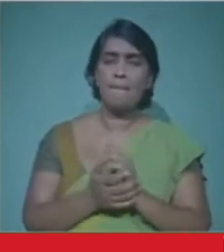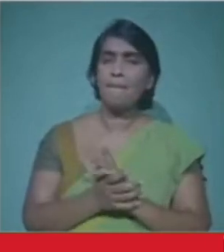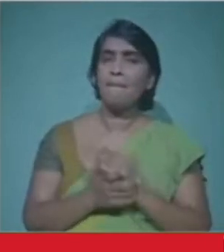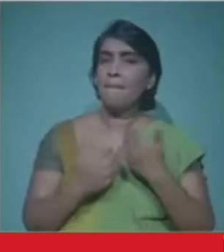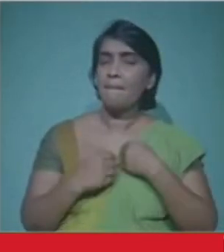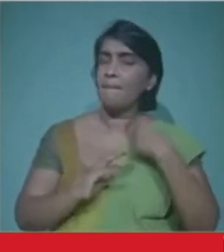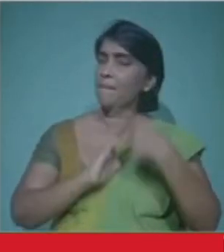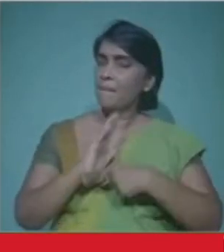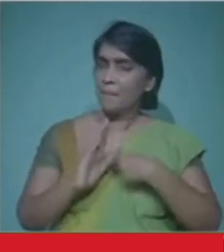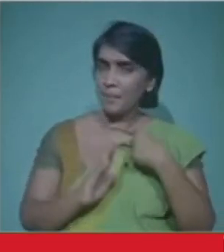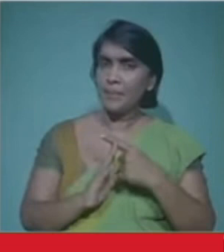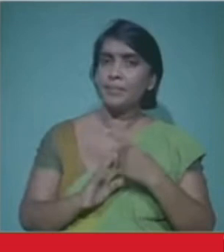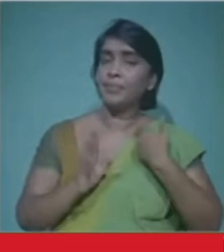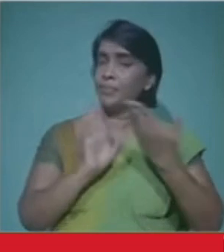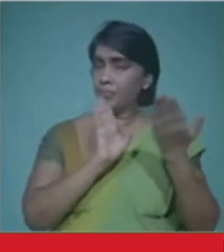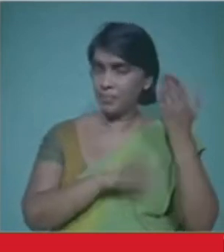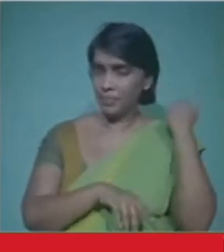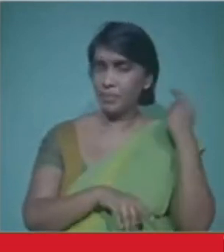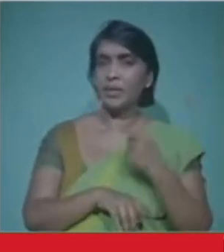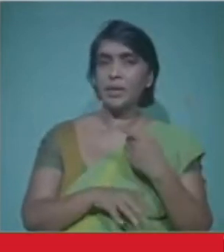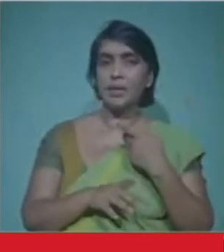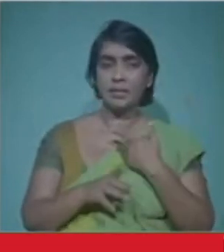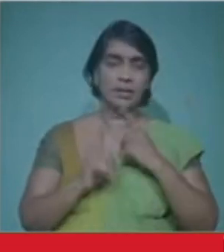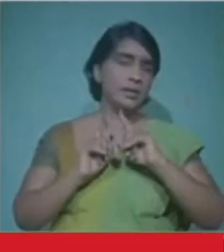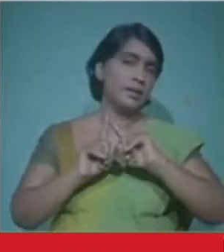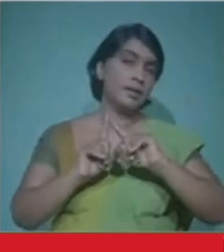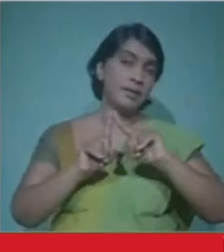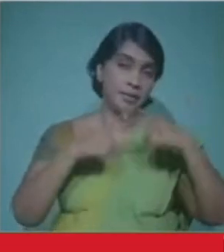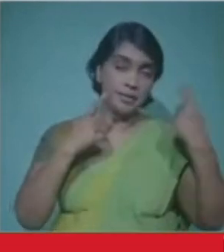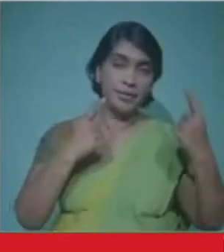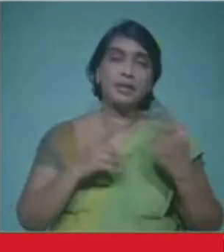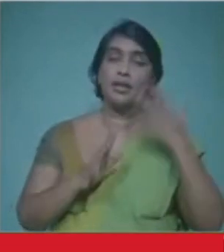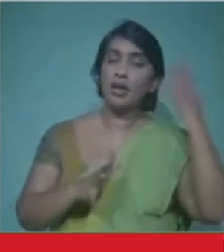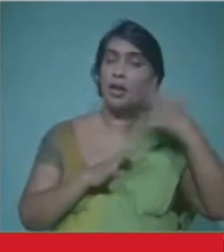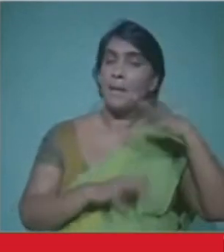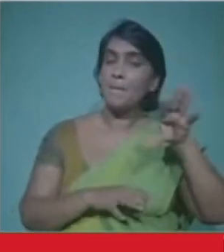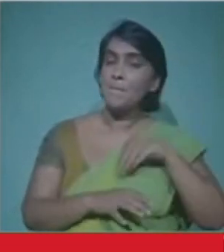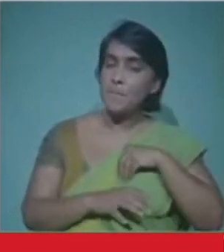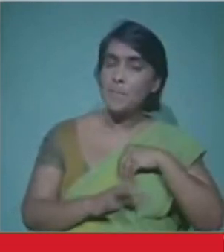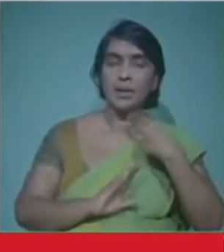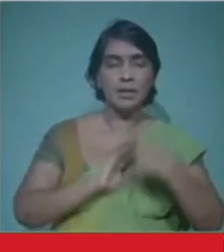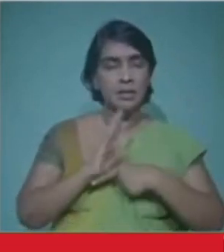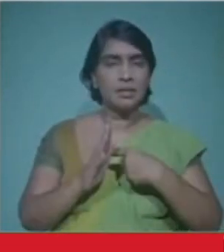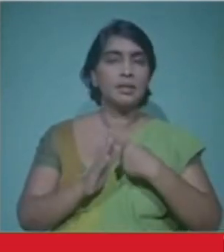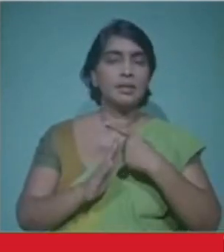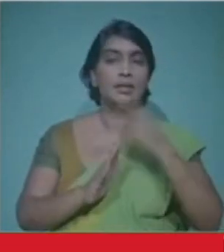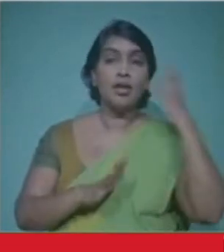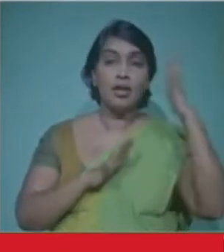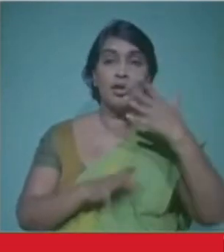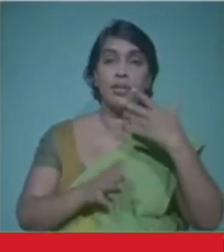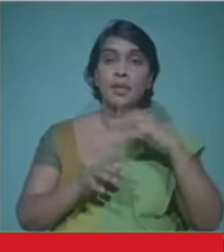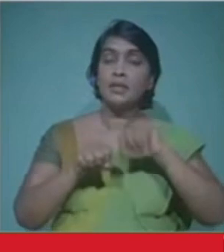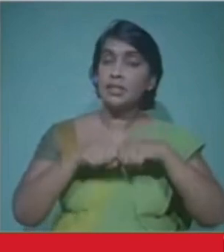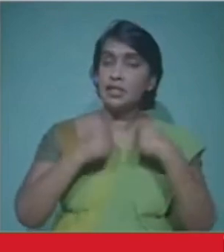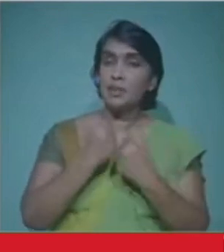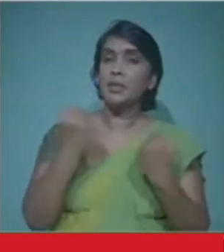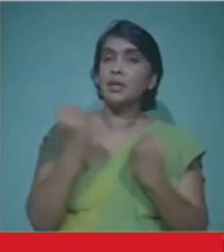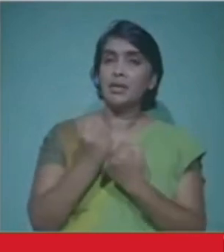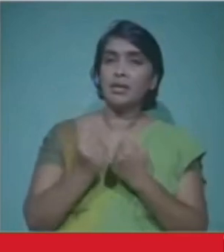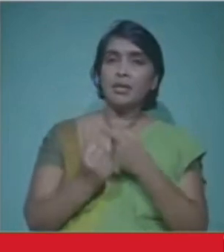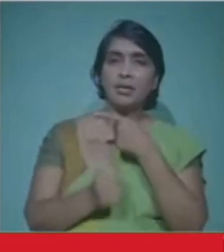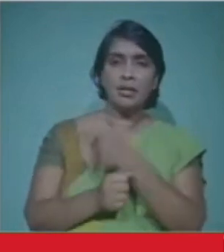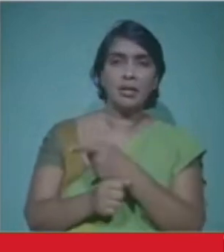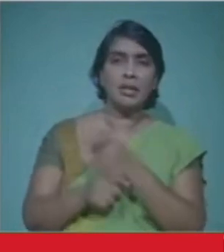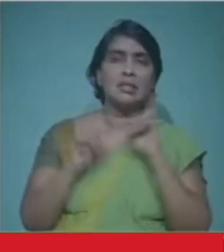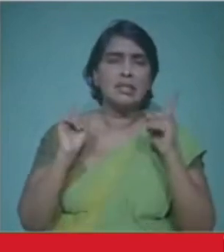අපේ රටේ වෙනදා අපේ වෙනත් ලෝකෙ පිළිගත් දේශීය හෝ විදේශීය සමාගම් තමයි ස්පොන්සර් කරේ. එතකොට මේ බෙටින් ඇන්